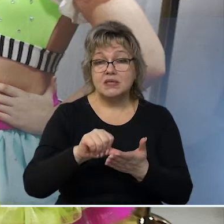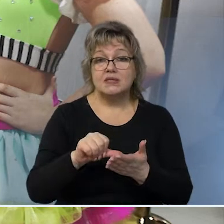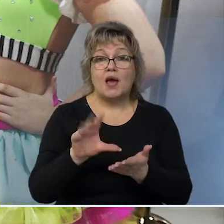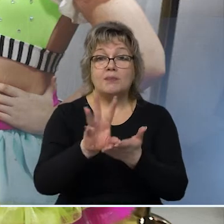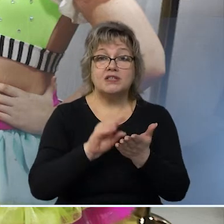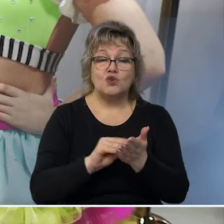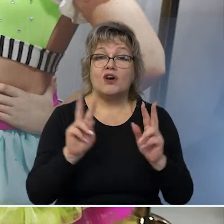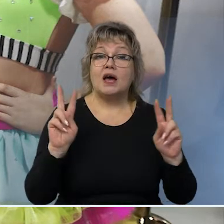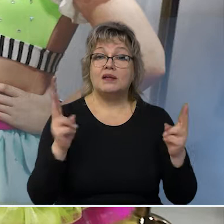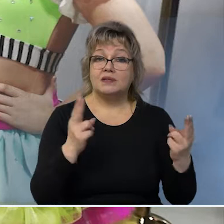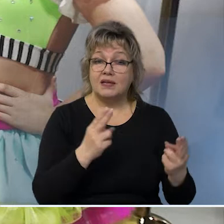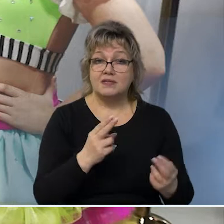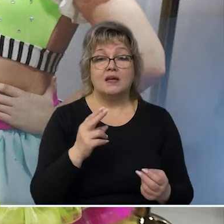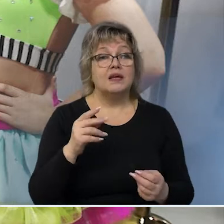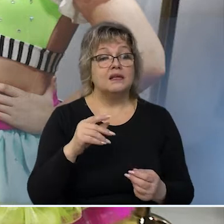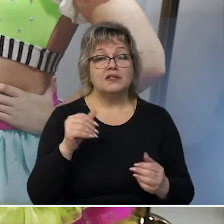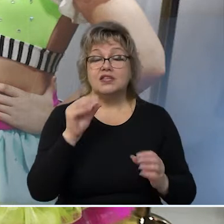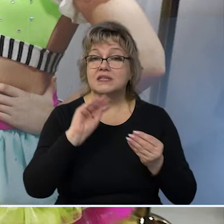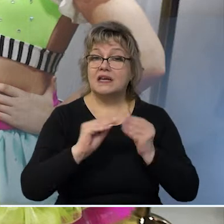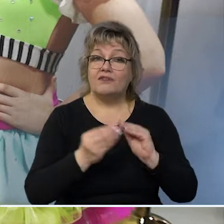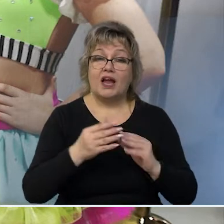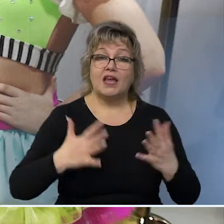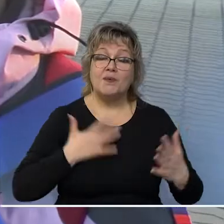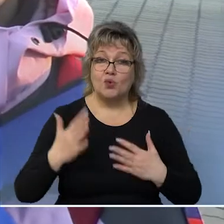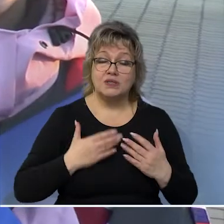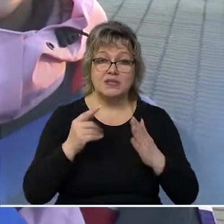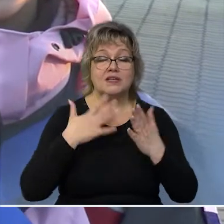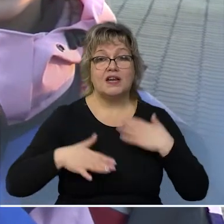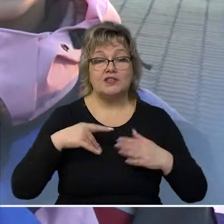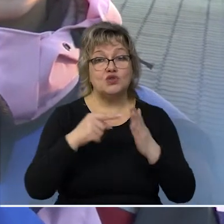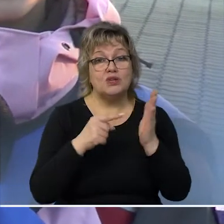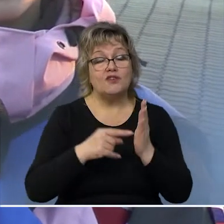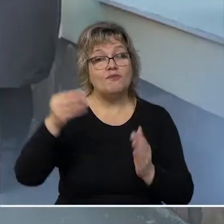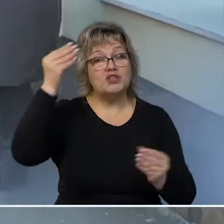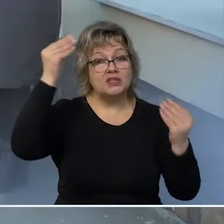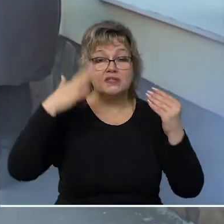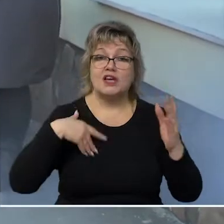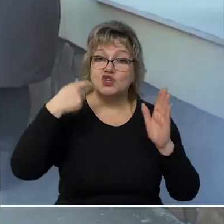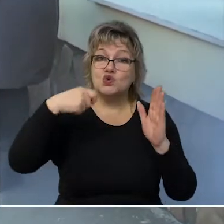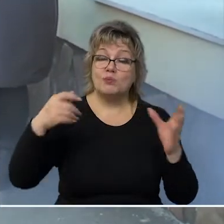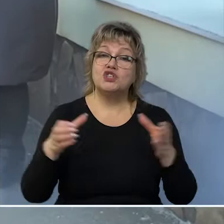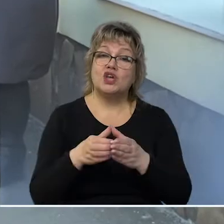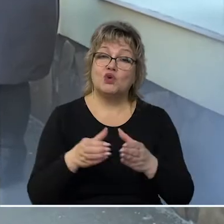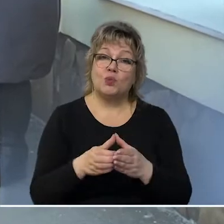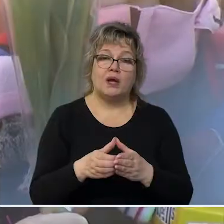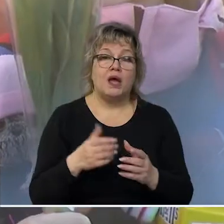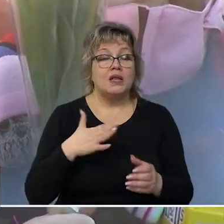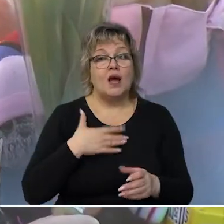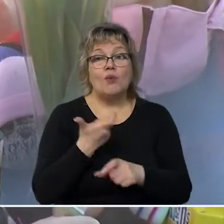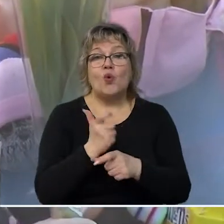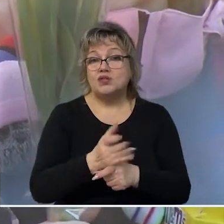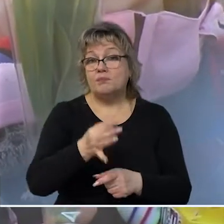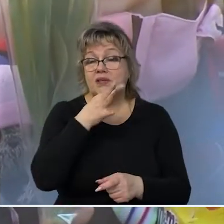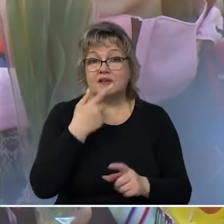Участницы образцового ансамбля танца не скрывали эмоций и с радостью делились впечатлениями с нашей съемочной группой. Нам